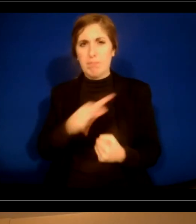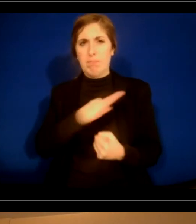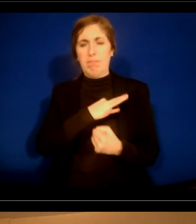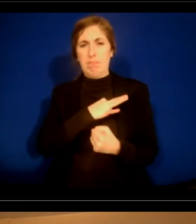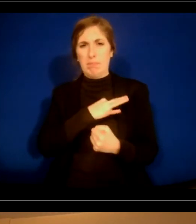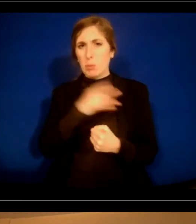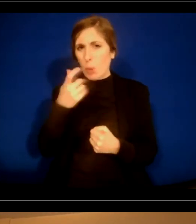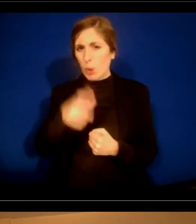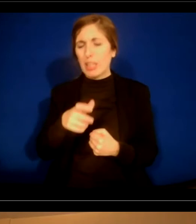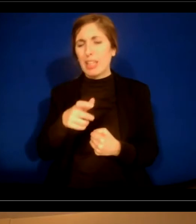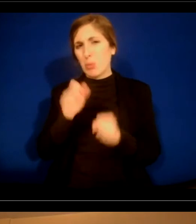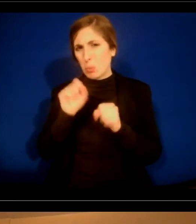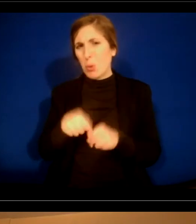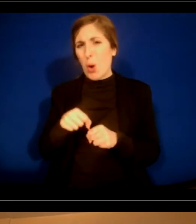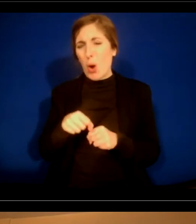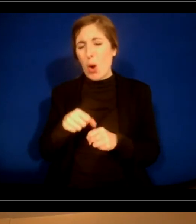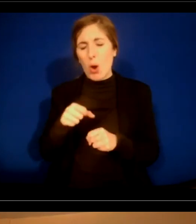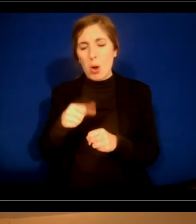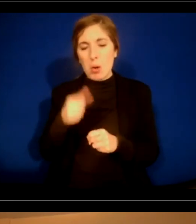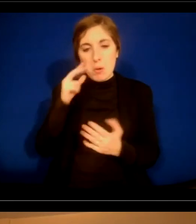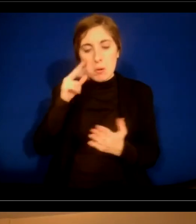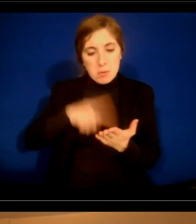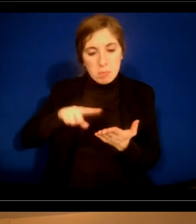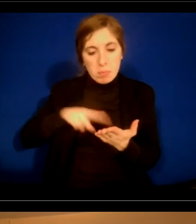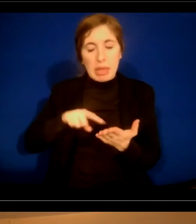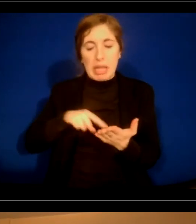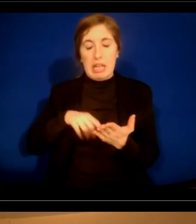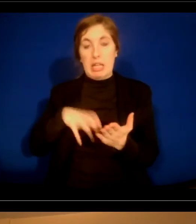Naturalmente questa sera è anche l'occasione per